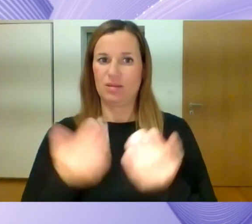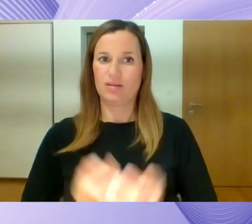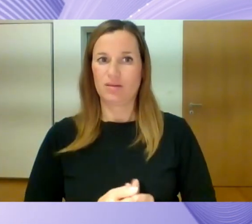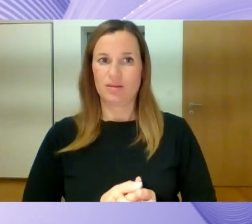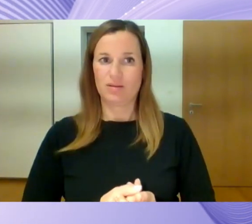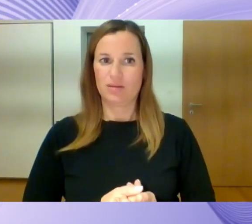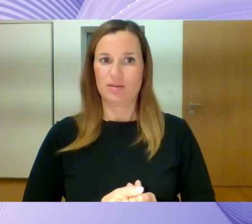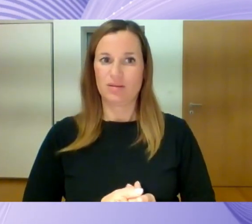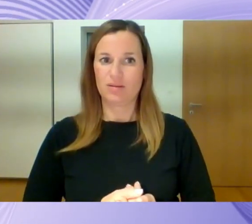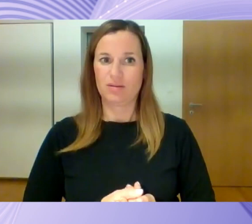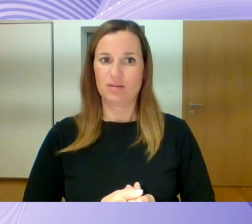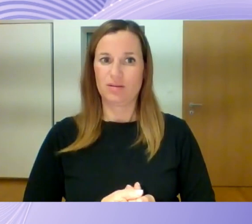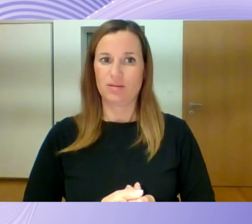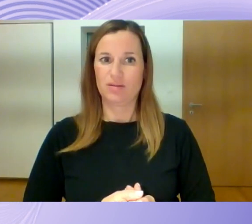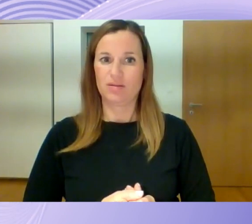spustite.